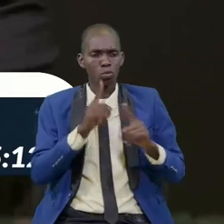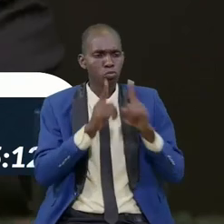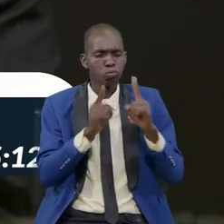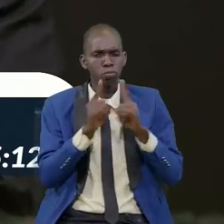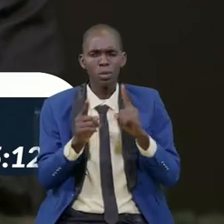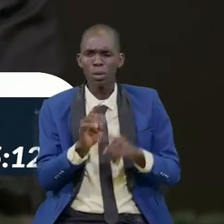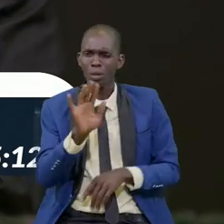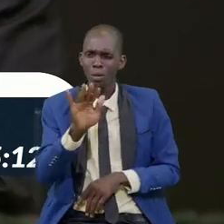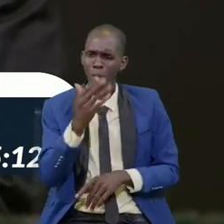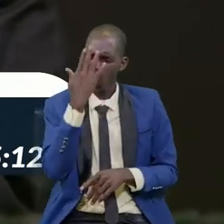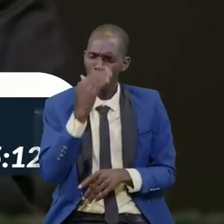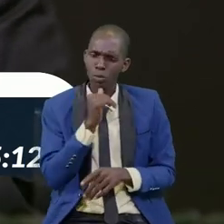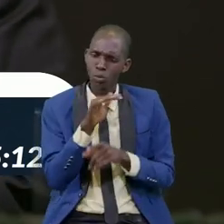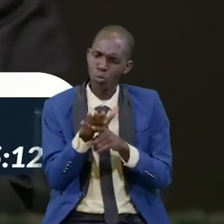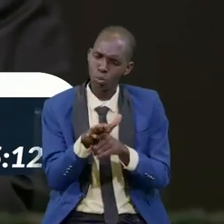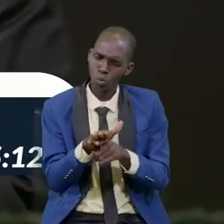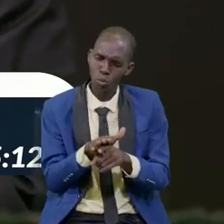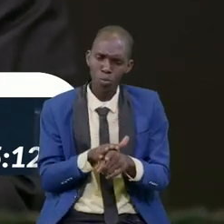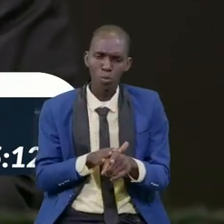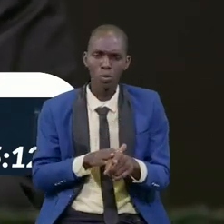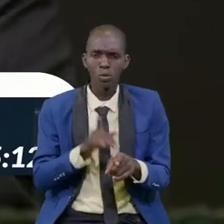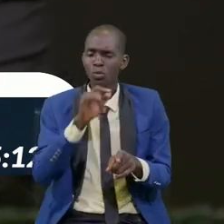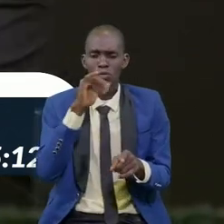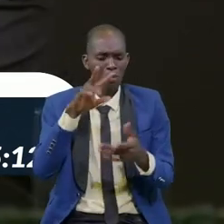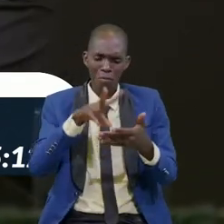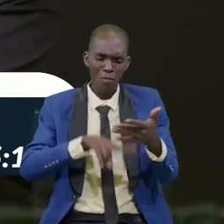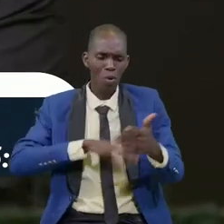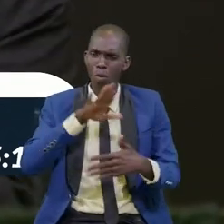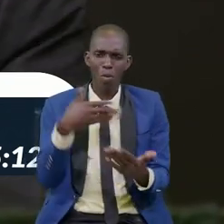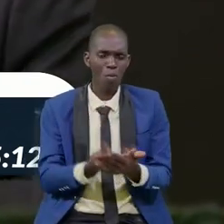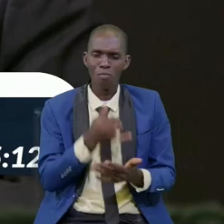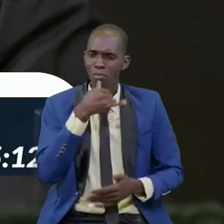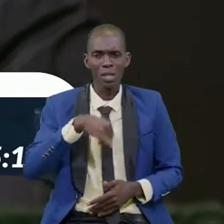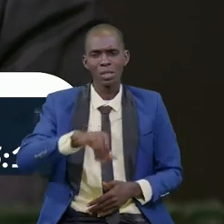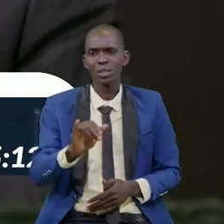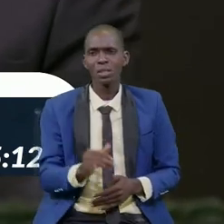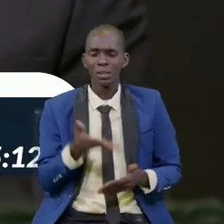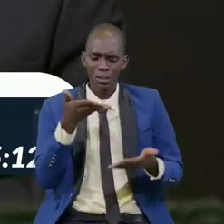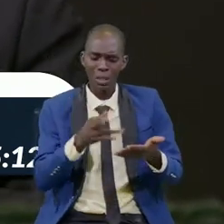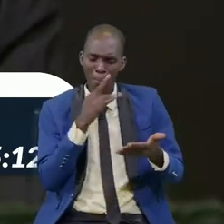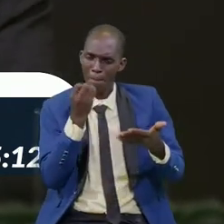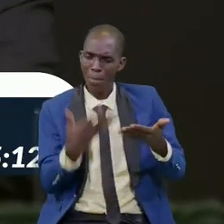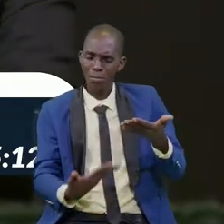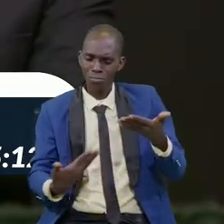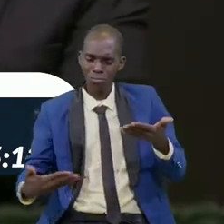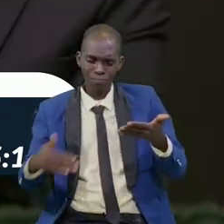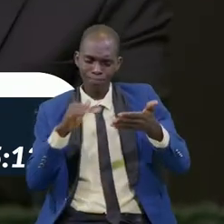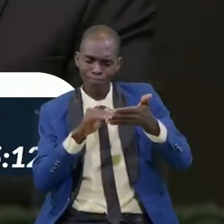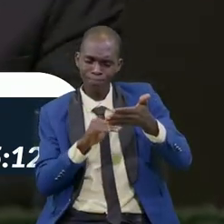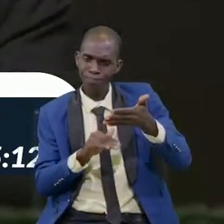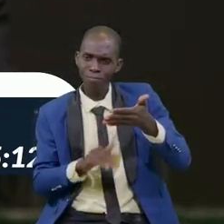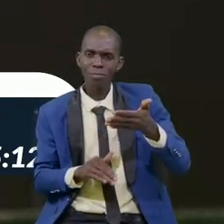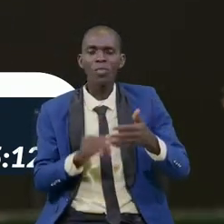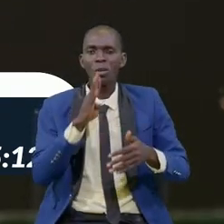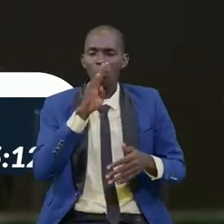vont commencer à parler. Pourquoi ne pas ralentir? Pourquoi ne pas tout écouter? Alors, il y a des choses à venir.